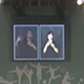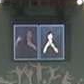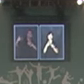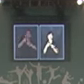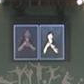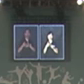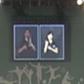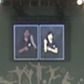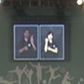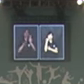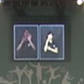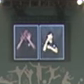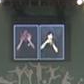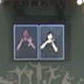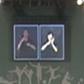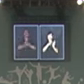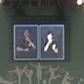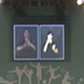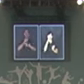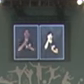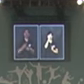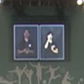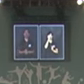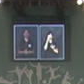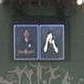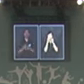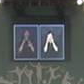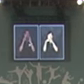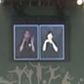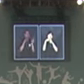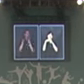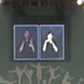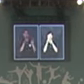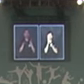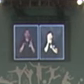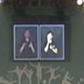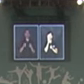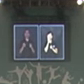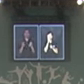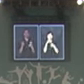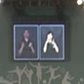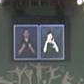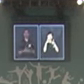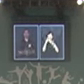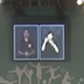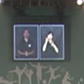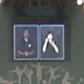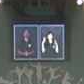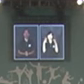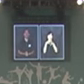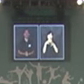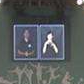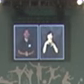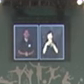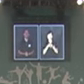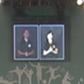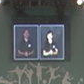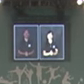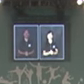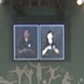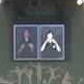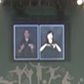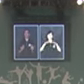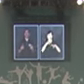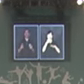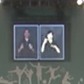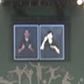精致的艺术品质，并且坚持道义合一的表演艺术精神。而今天很